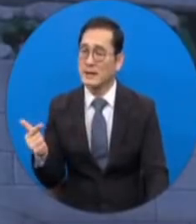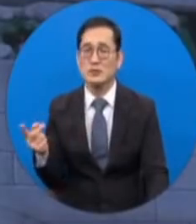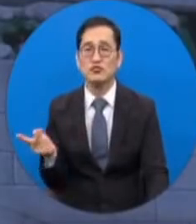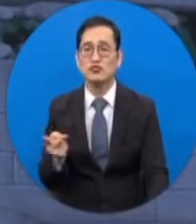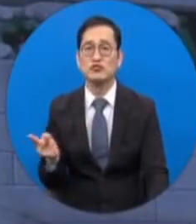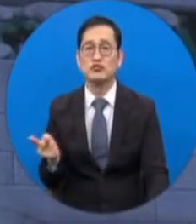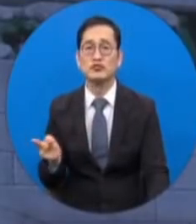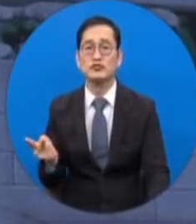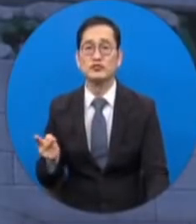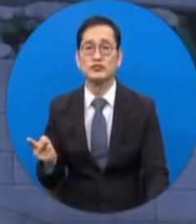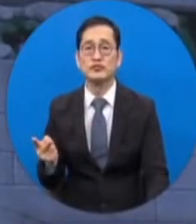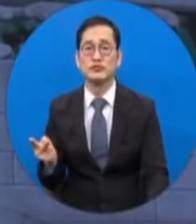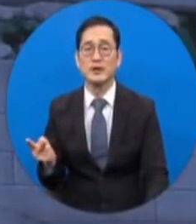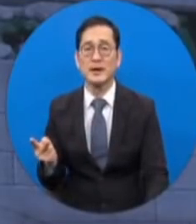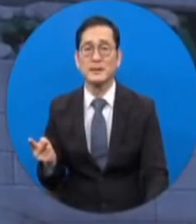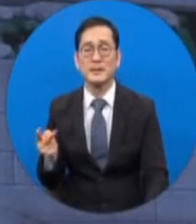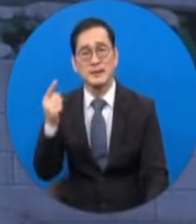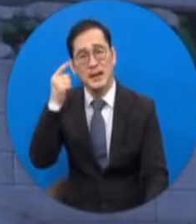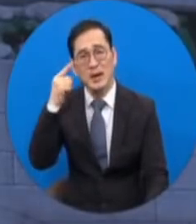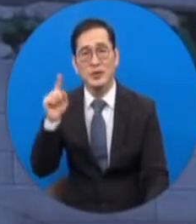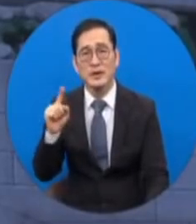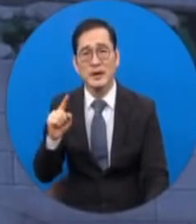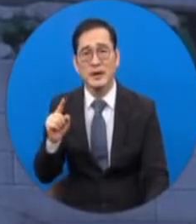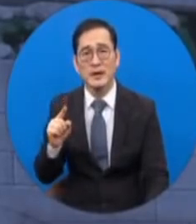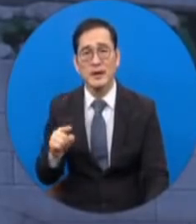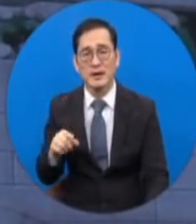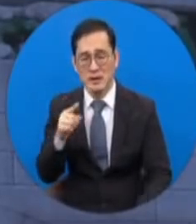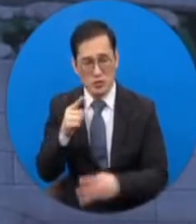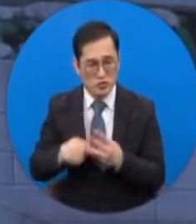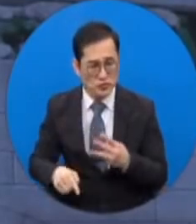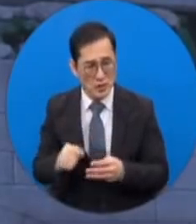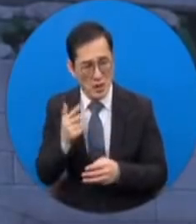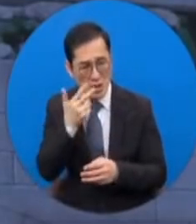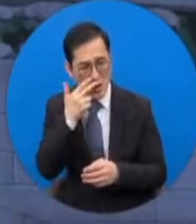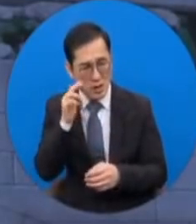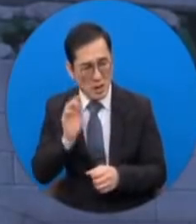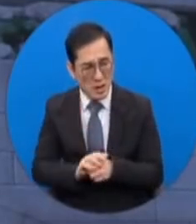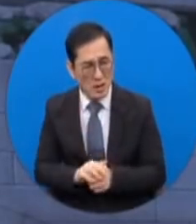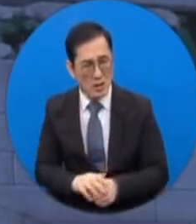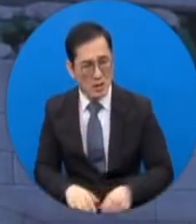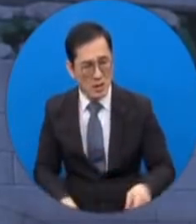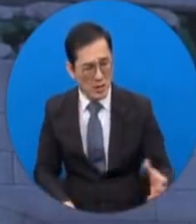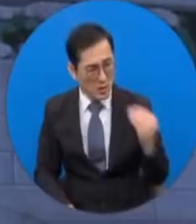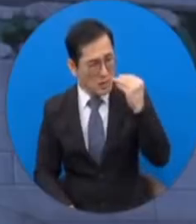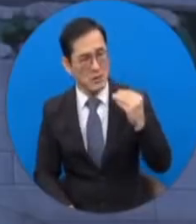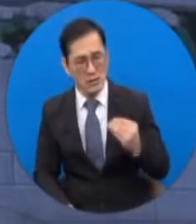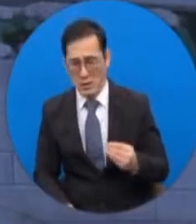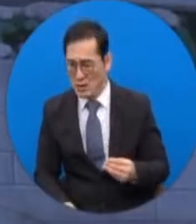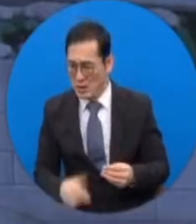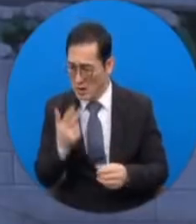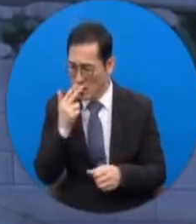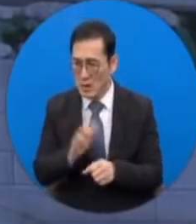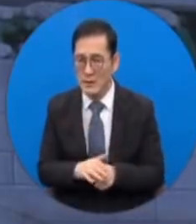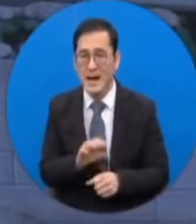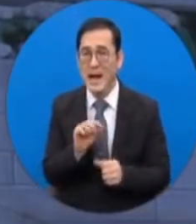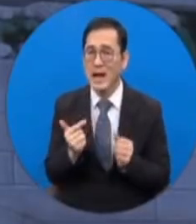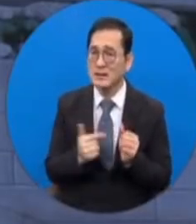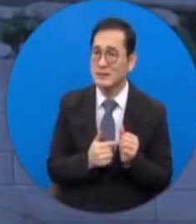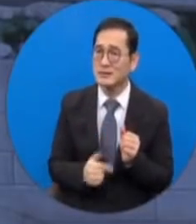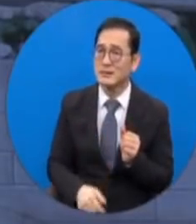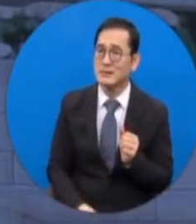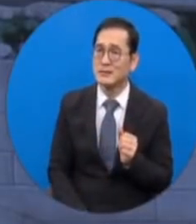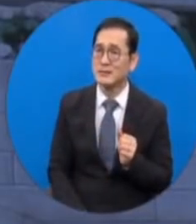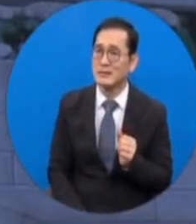일단 윤성의 후보는 아니 어떻게 이런 경우가 있는가 황당해 하고 궁금해 하는 상황 안철수 후보 측은